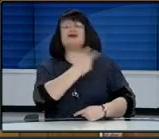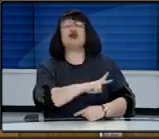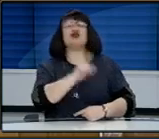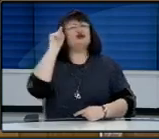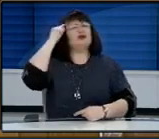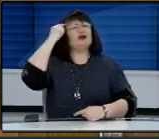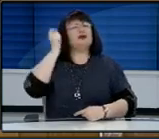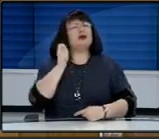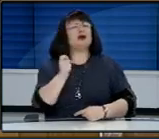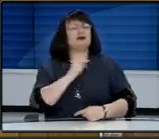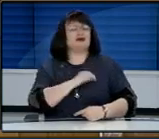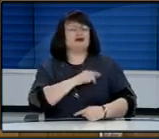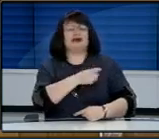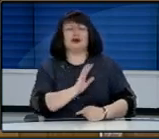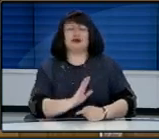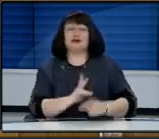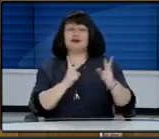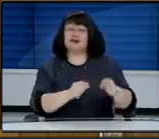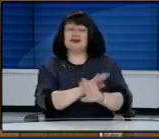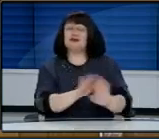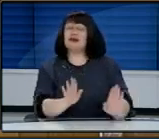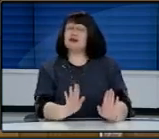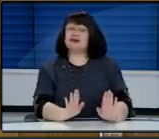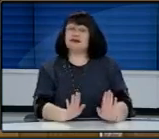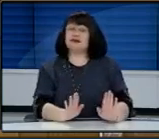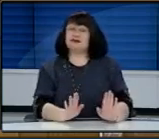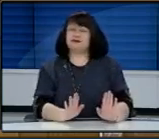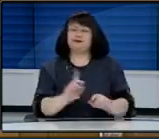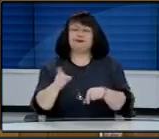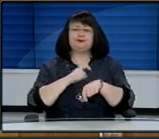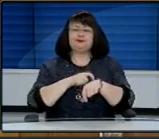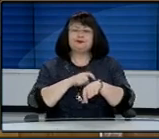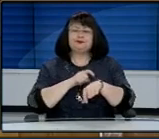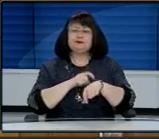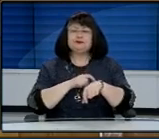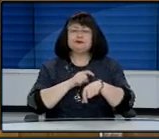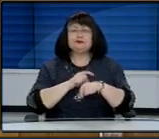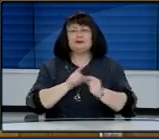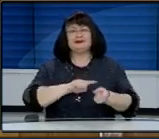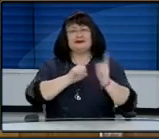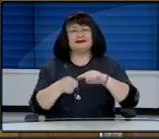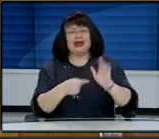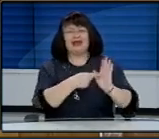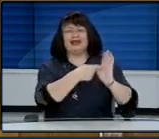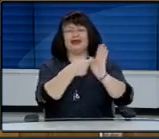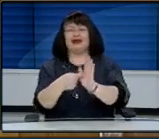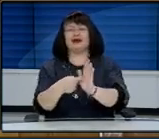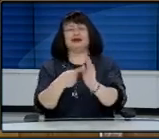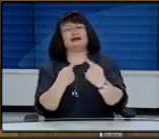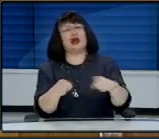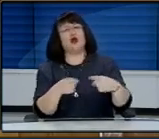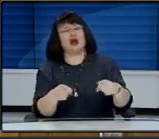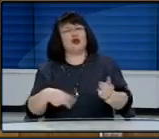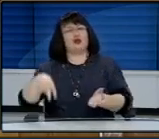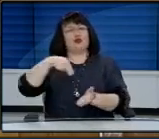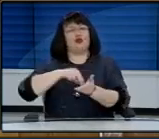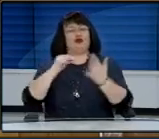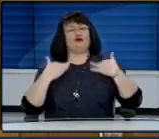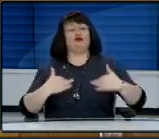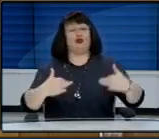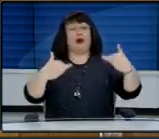εκμετάλλευσης και σταματήστε την ίδια στιγμή που δίνετε τα αντίθετα σήματα από αυτό το βήμα,